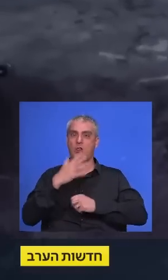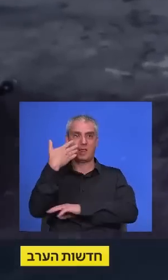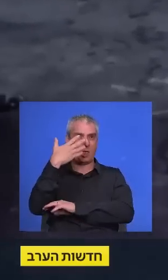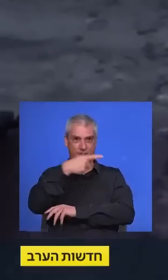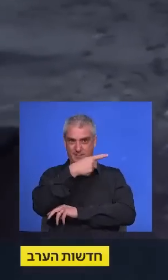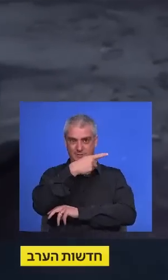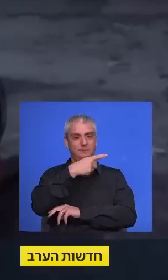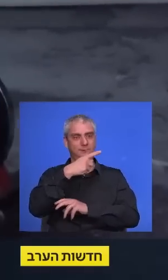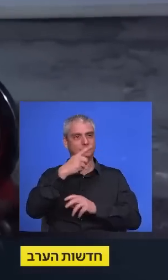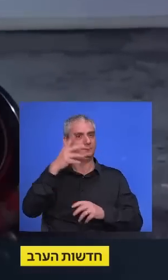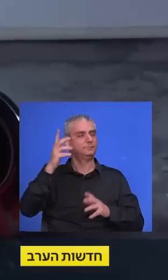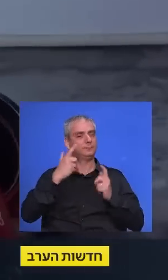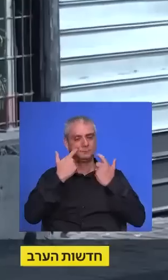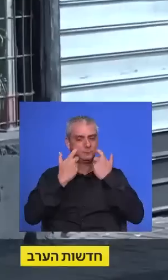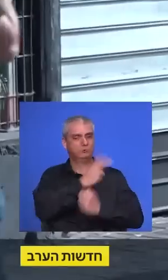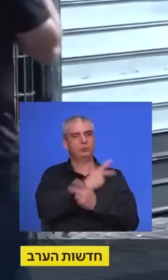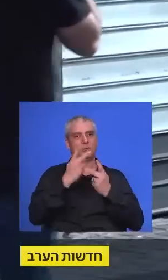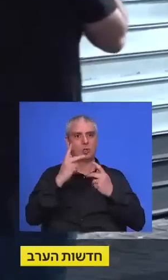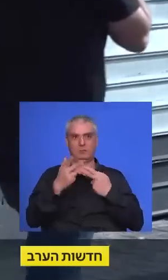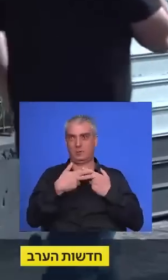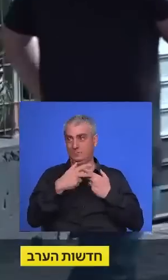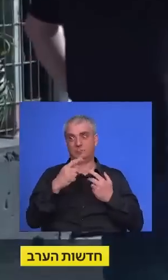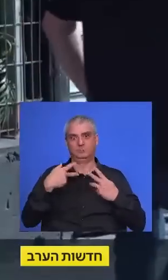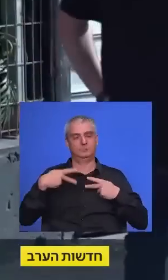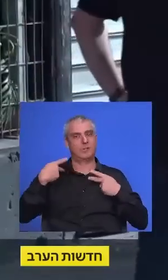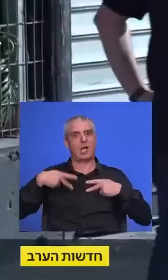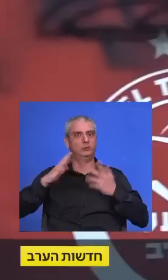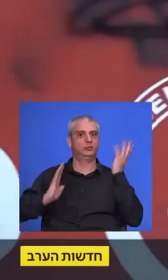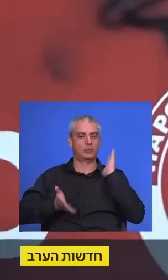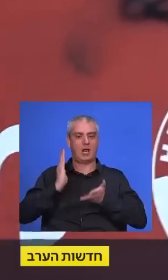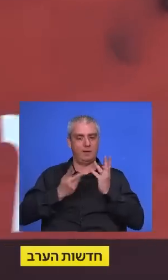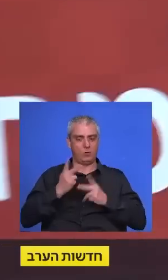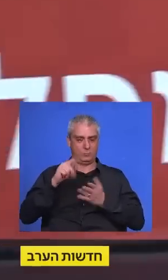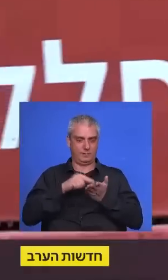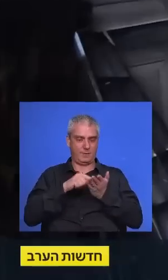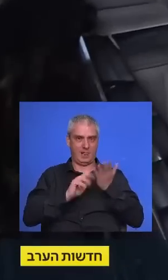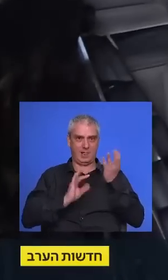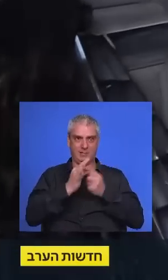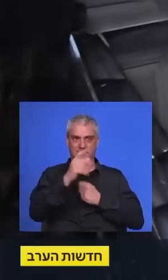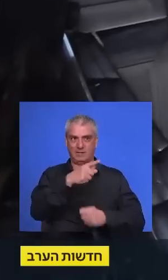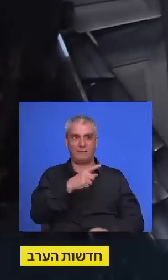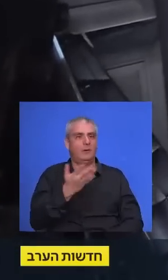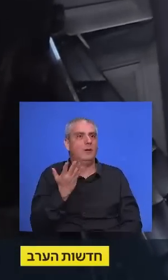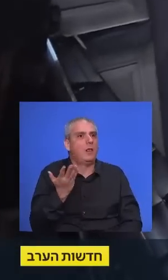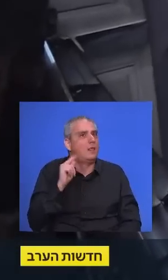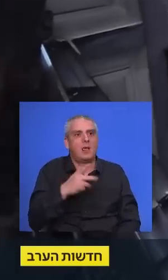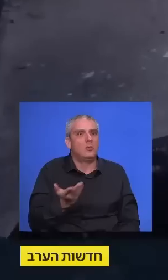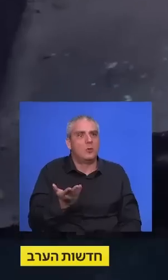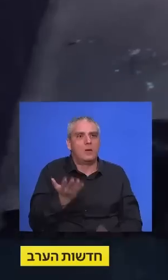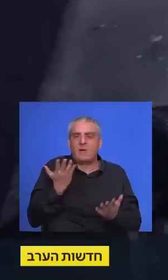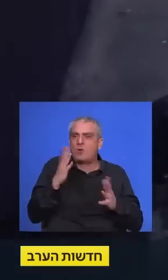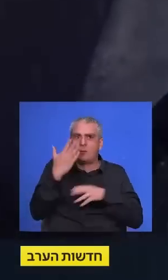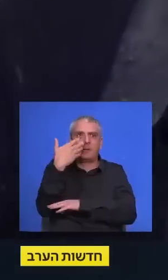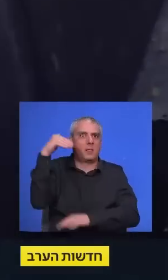כוחות השיטור הערב לקראת המשחק, מחשש לאירועים אלימים שהתפתחו בעקבות השריפה. לאן הגענו? לאן הגענו? איפה התדרדרה